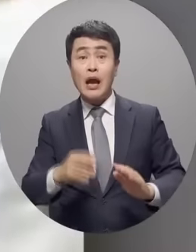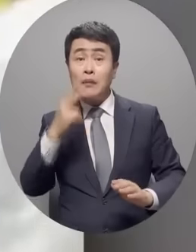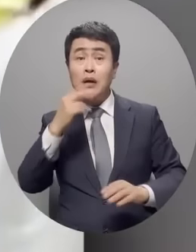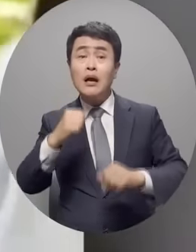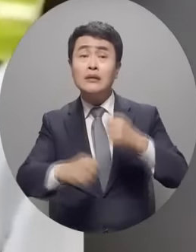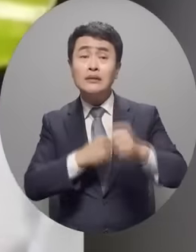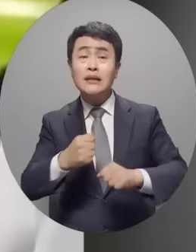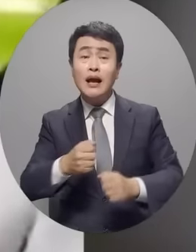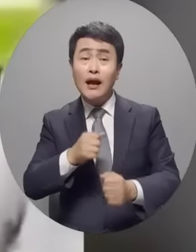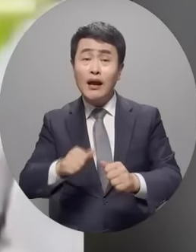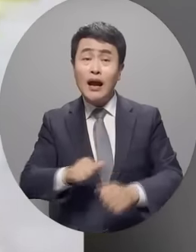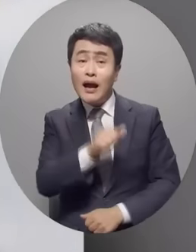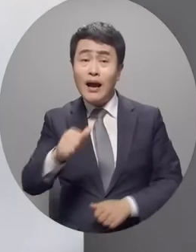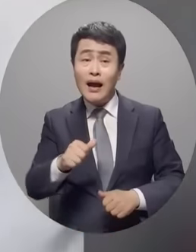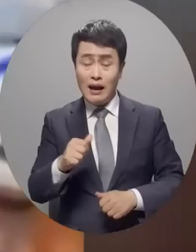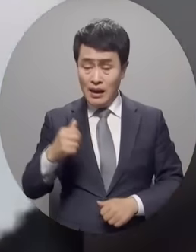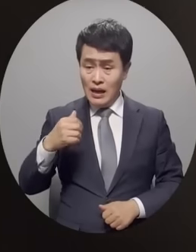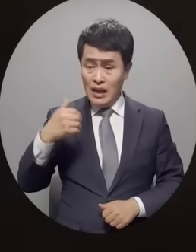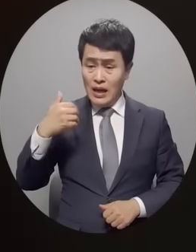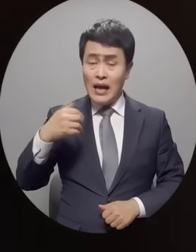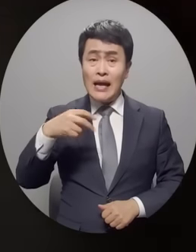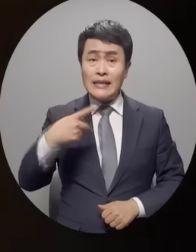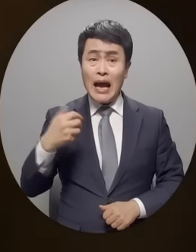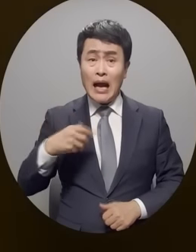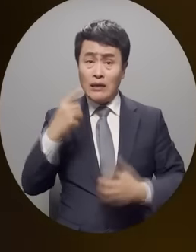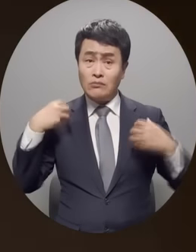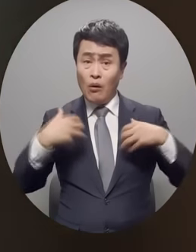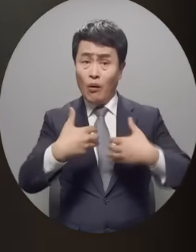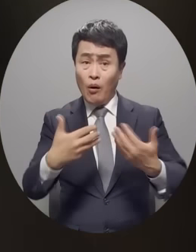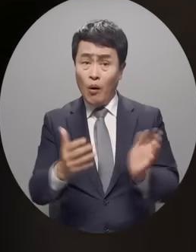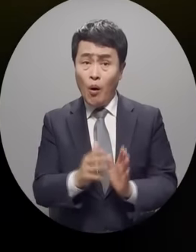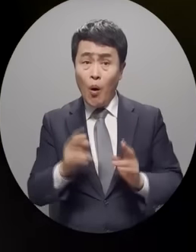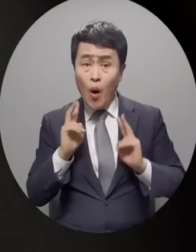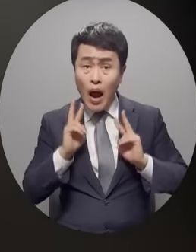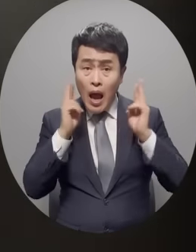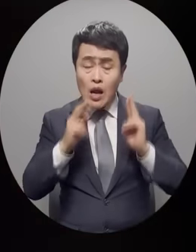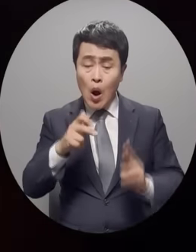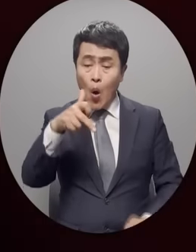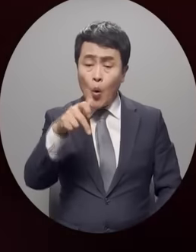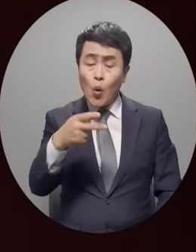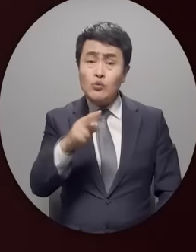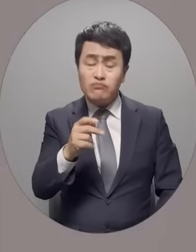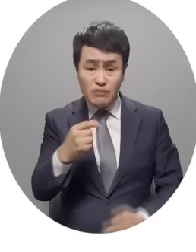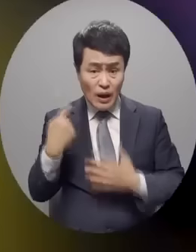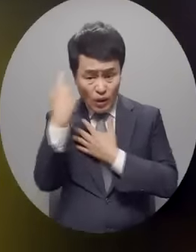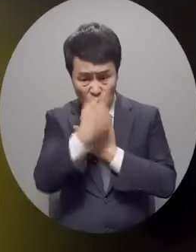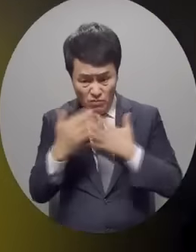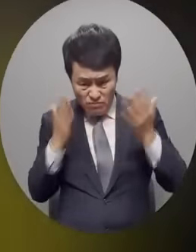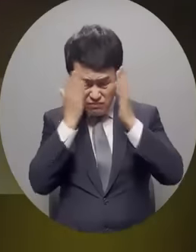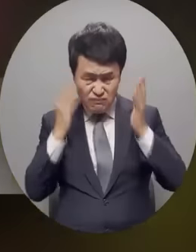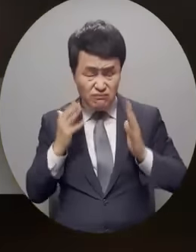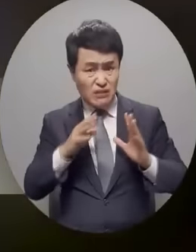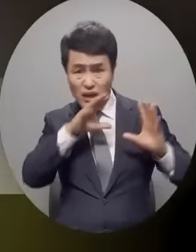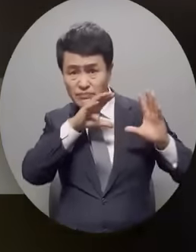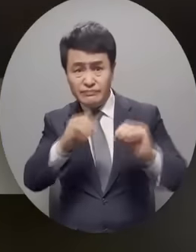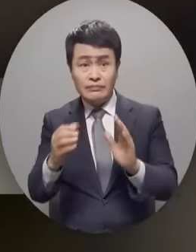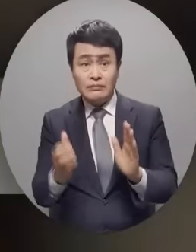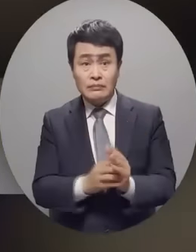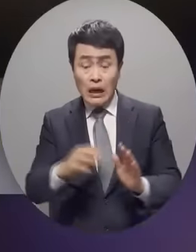자유아시아 방송은 상하이 당국이 모든 코스프레와 헬로윈 분장을 금지했다고 보도했습니다. 지난해 헬로윈 당시